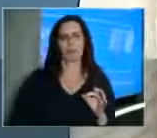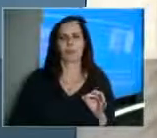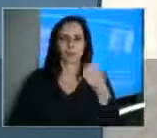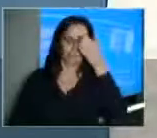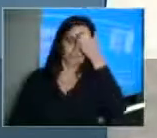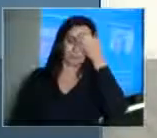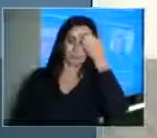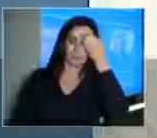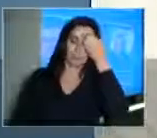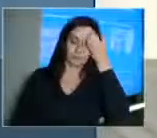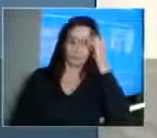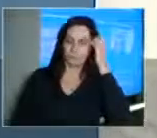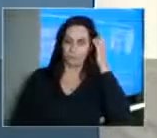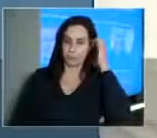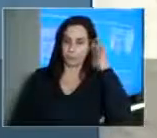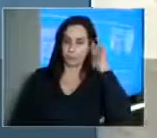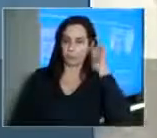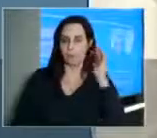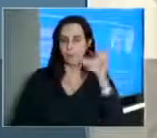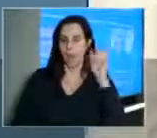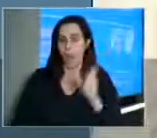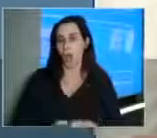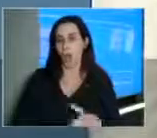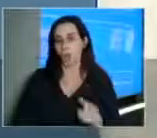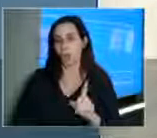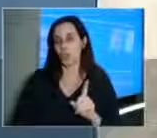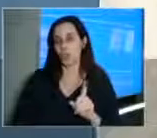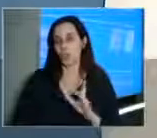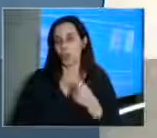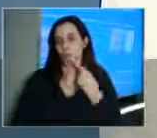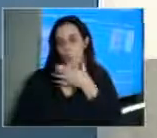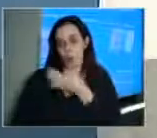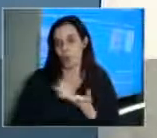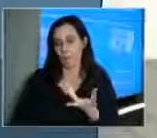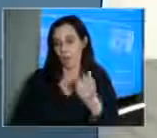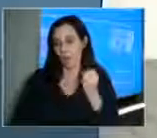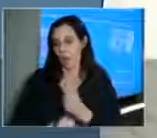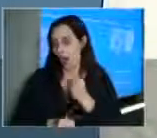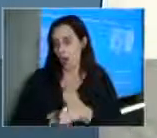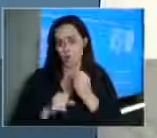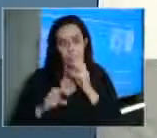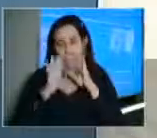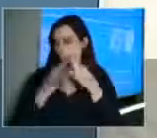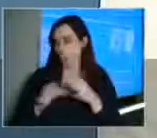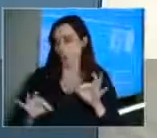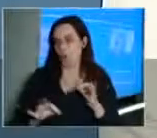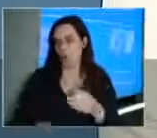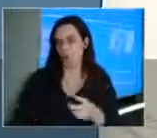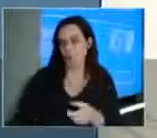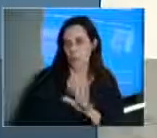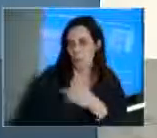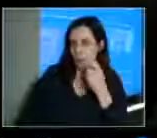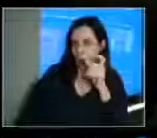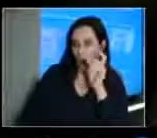שנגרמה עוגמת נפש לאנשים, שאולי לא דיברו יפה, אבל ניהלו חשבונות לגיטימיים. מה שבן אדם